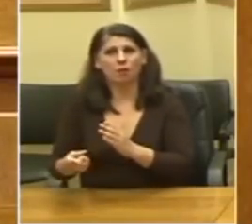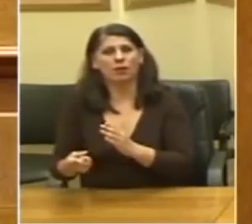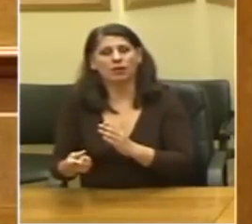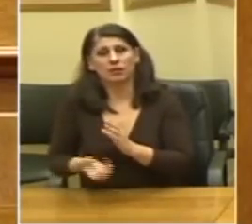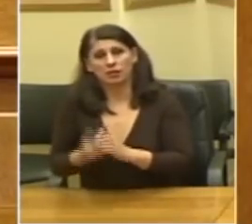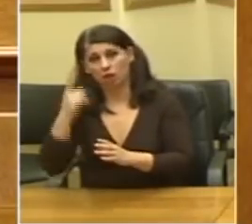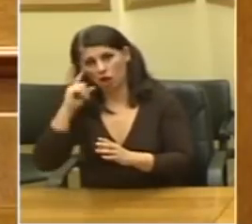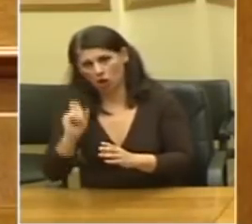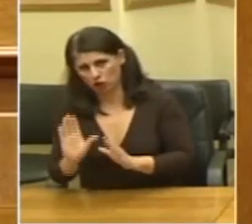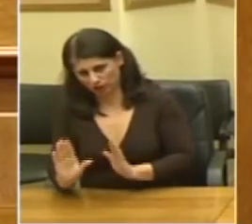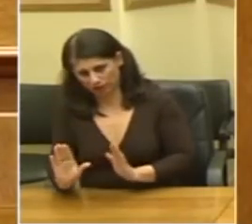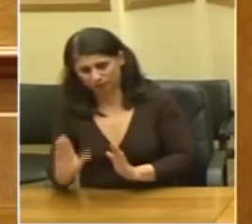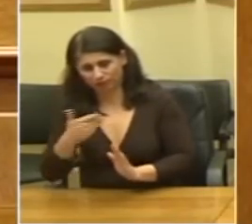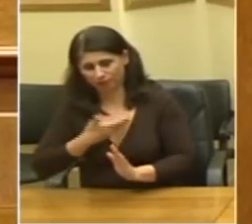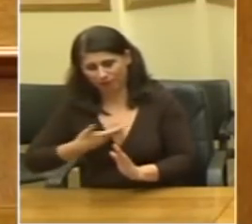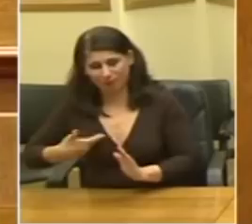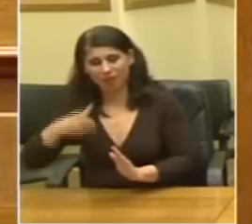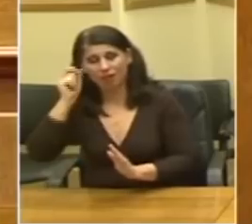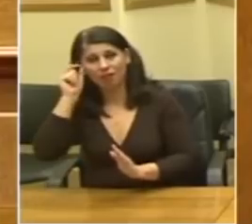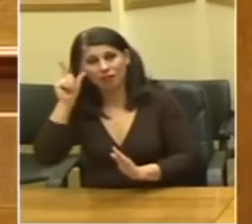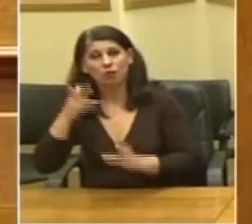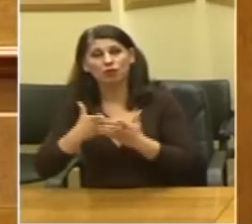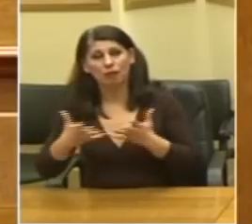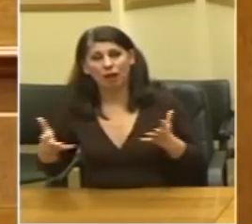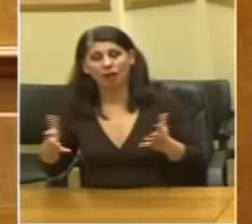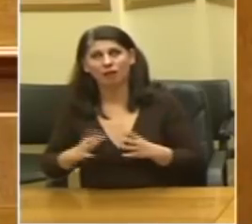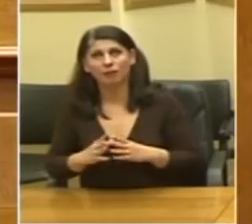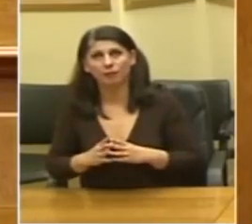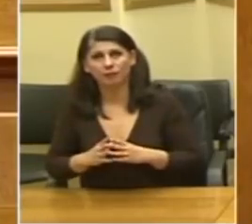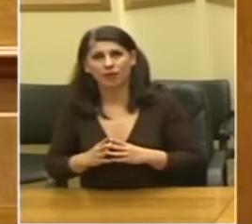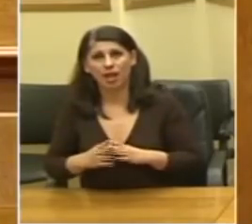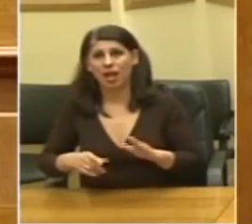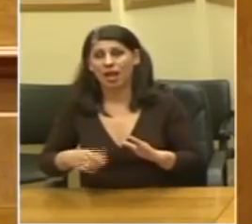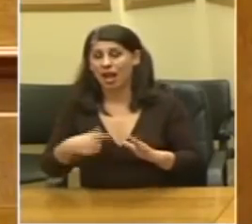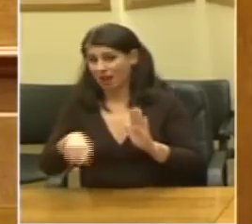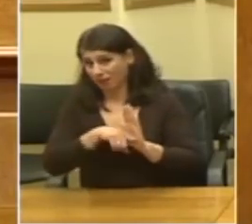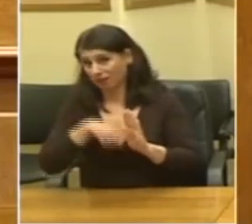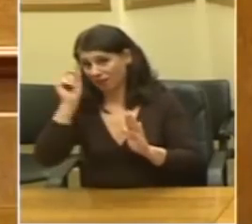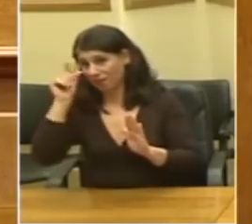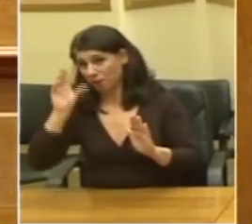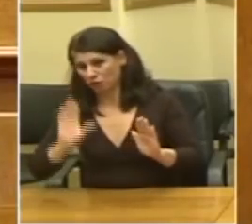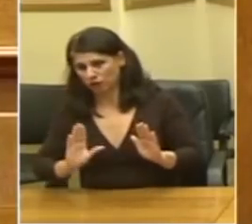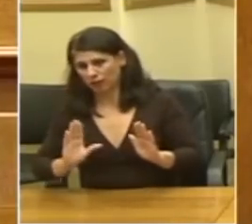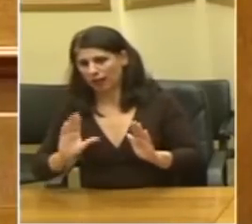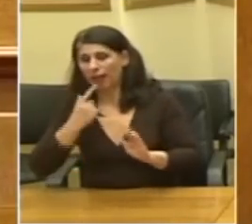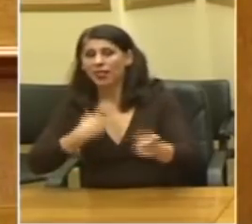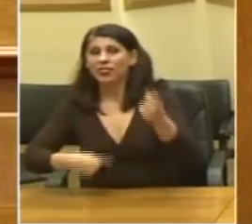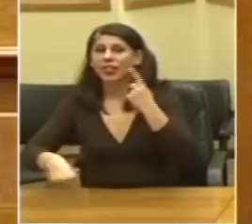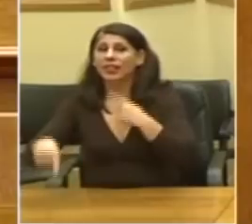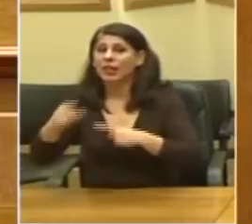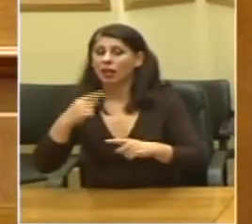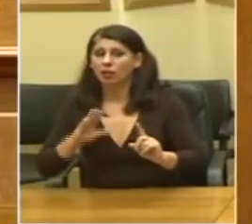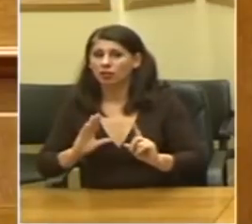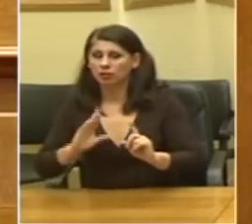Μας έκανε εντύπωση φυσικά, η αρνητική εντύπωση, η δικαιολογία απόρριψης